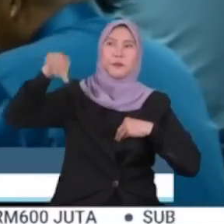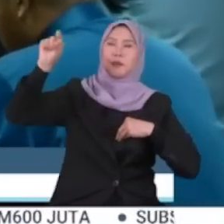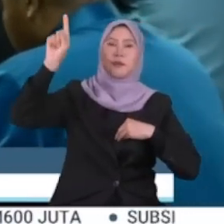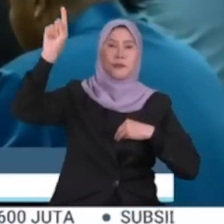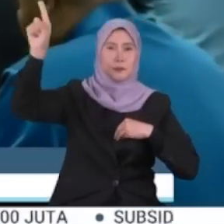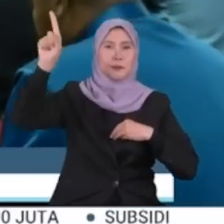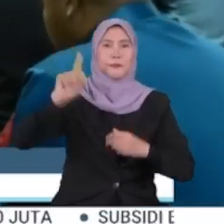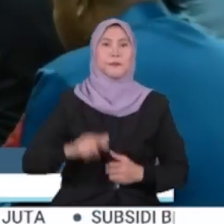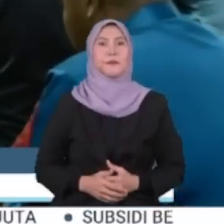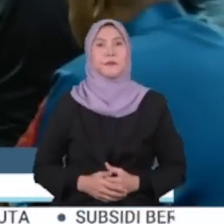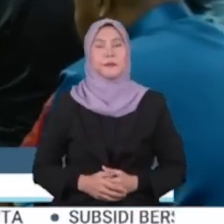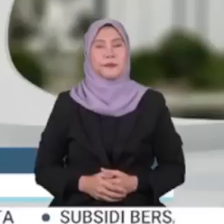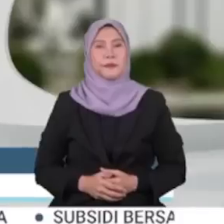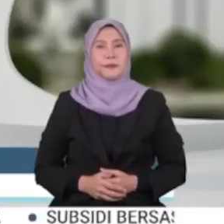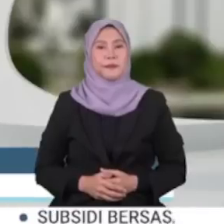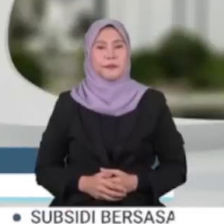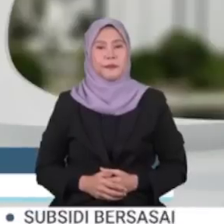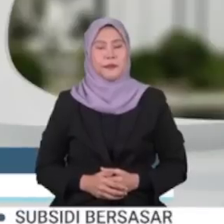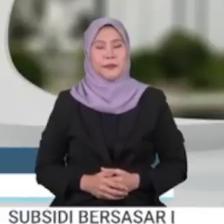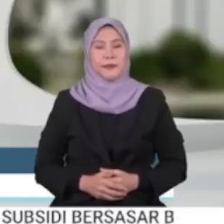SWT.